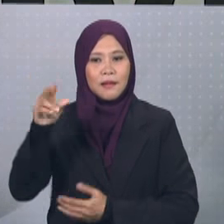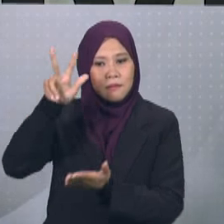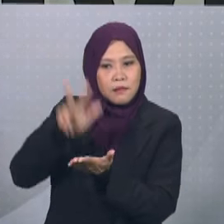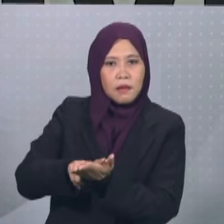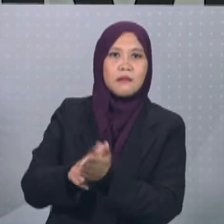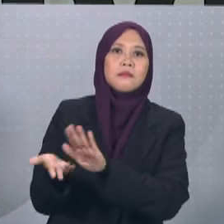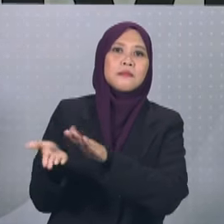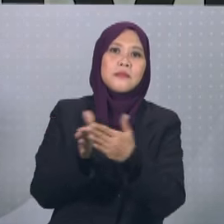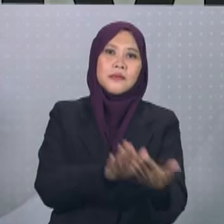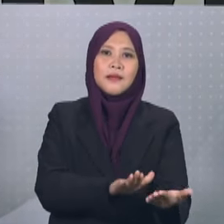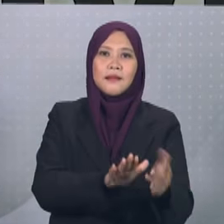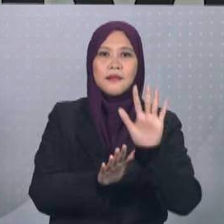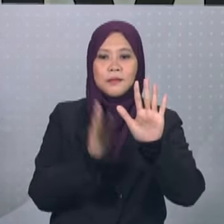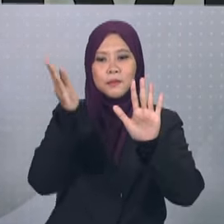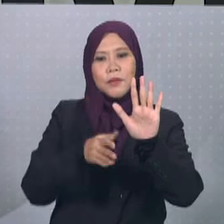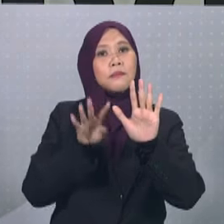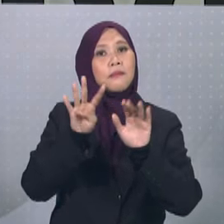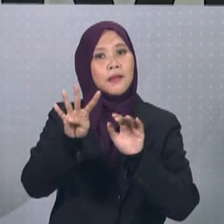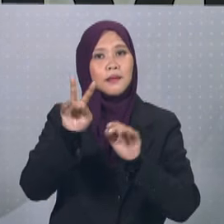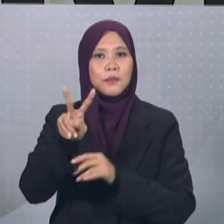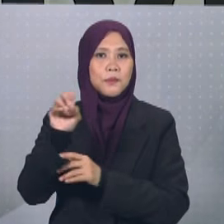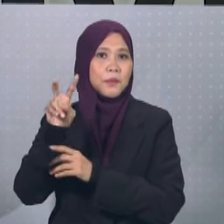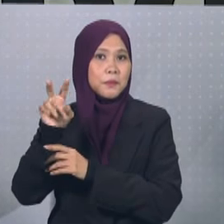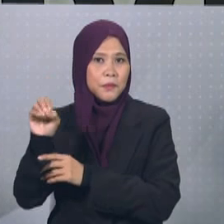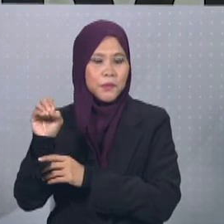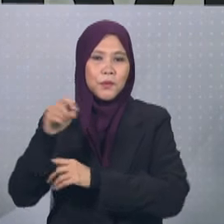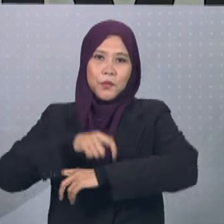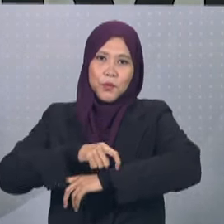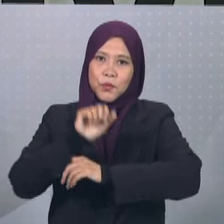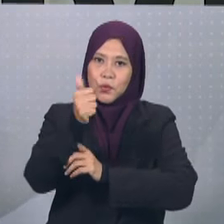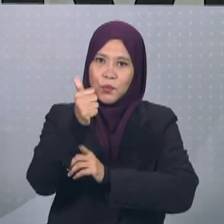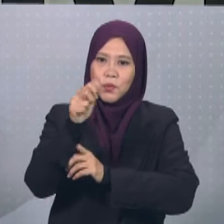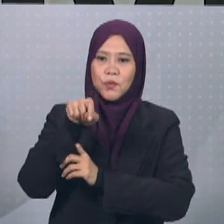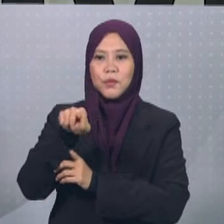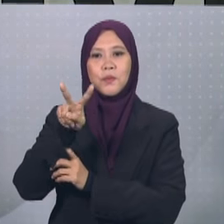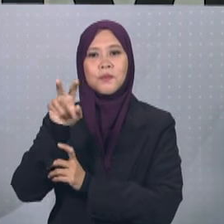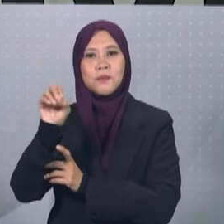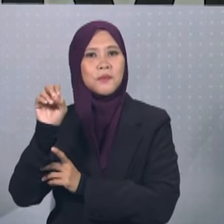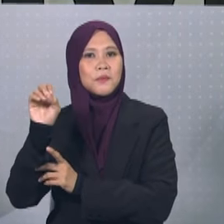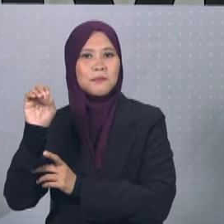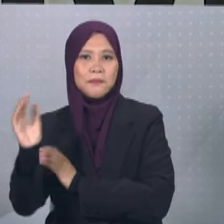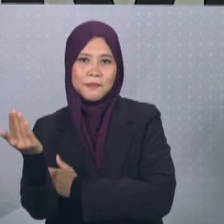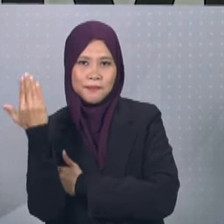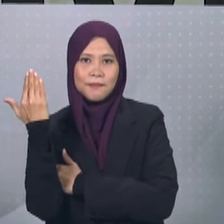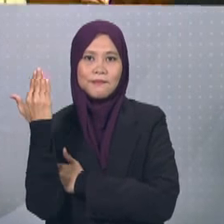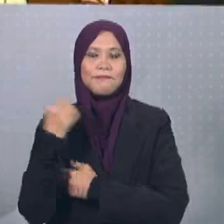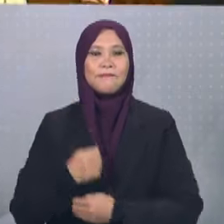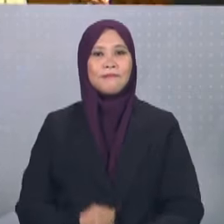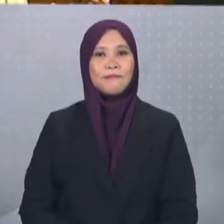disahkan meninggal dunia pada 5 April 2020 jam 10.22 pagi.